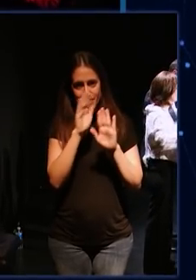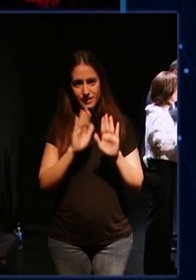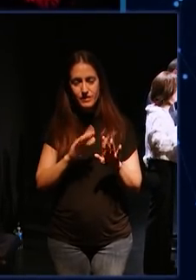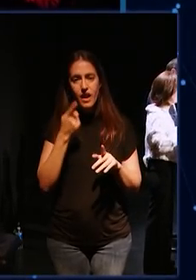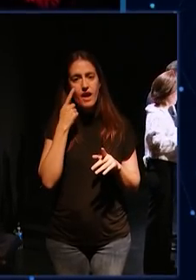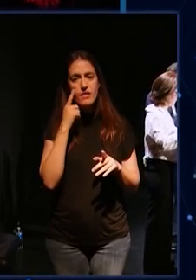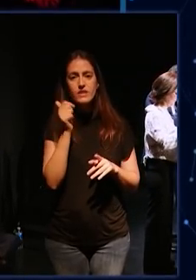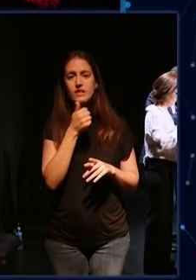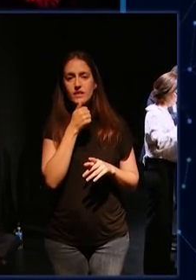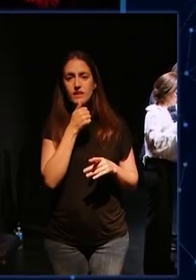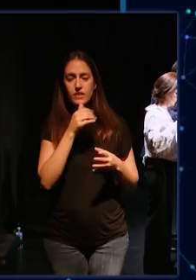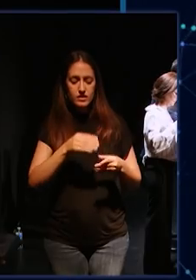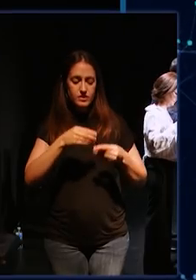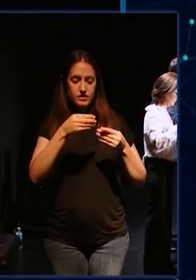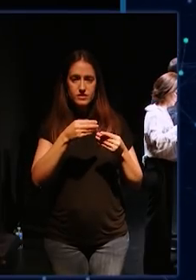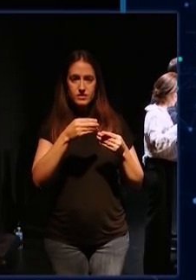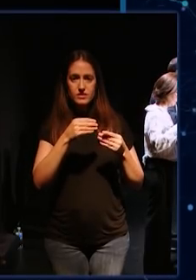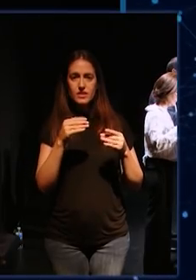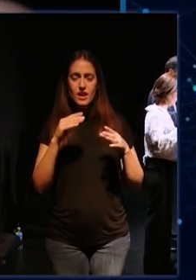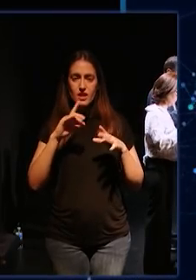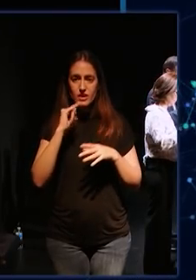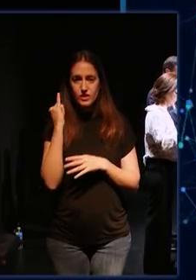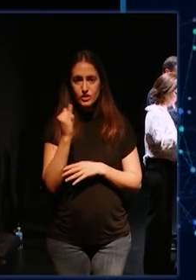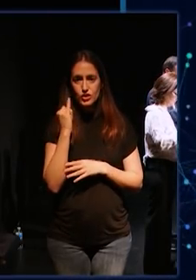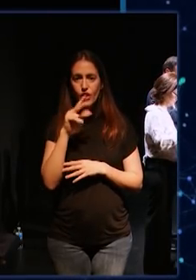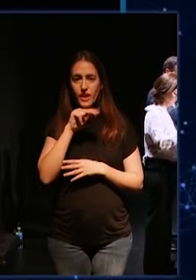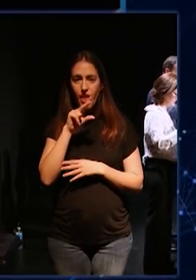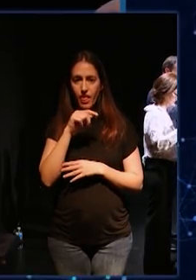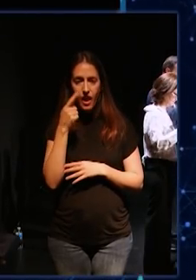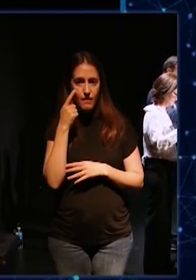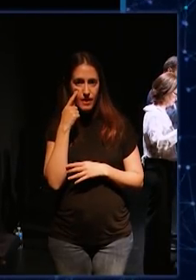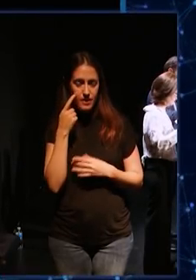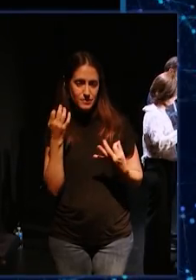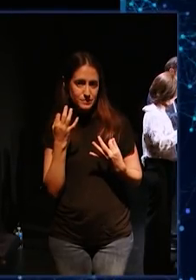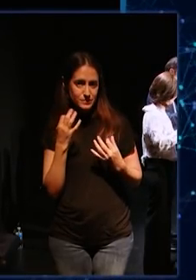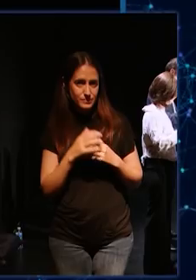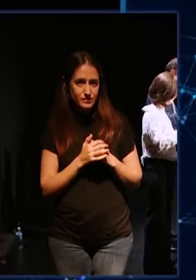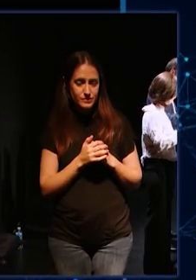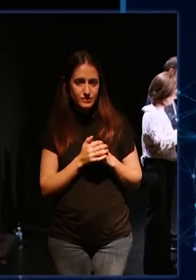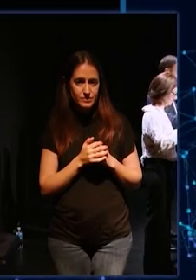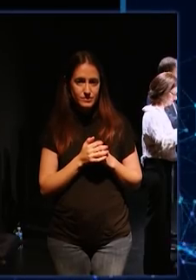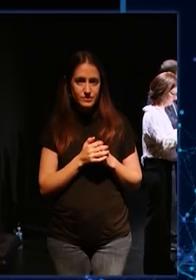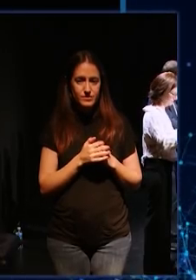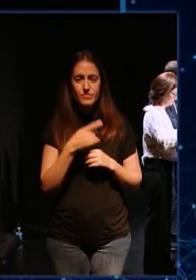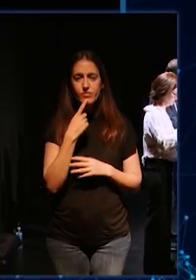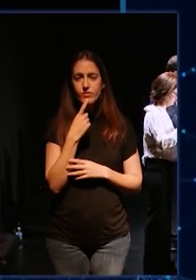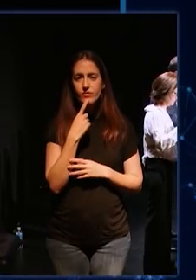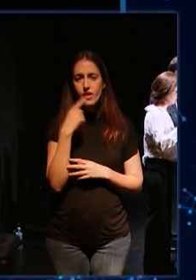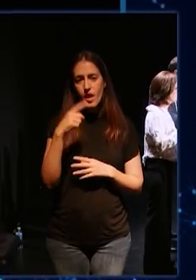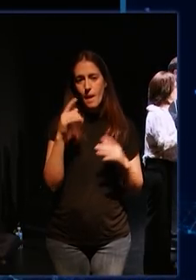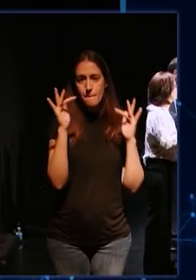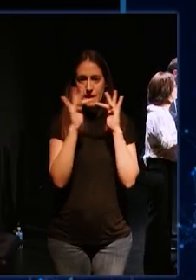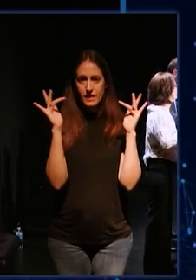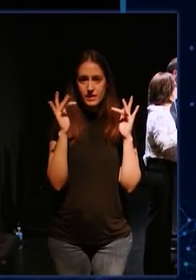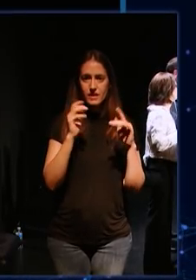porra, quina tinc aquí, de Junts per Cardedeu. Jordi Nadal, que és el que ha dit, doncs ha dit que hi ha un empat tècnic entre